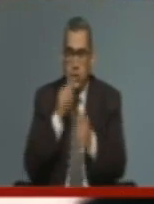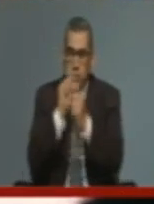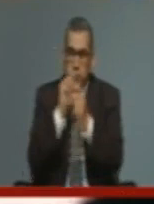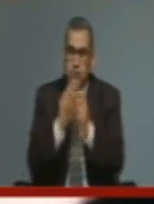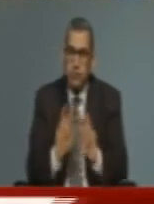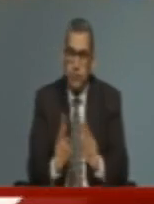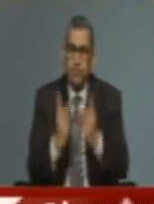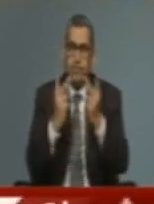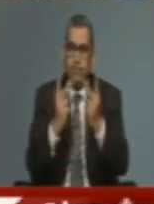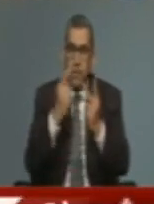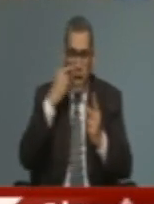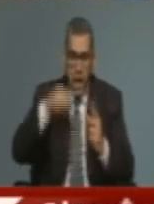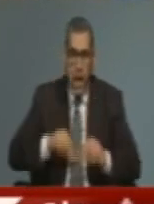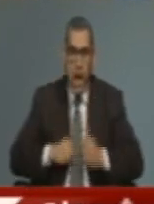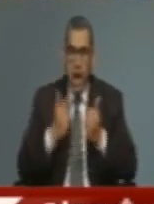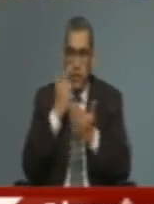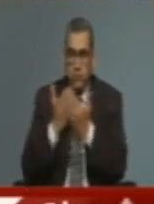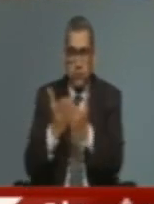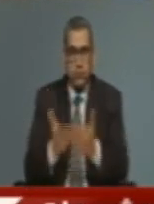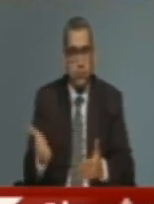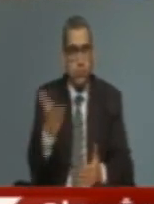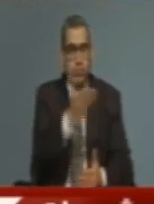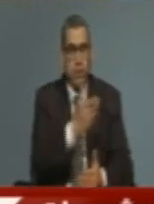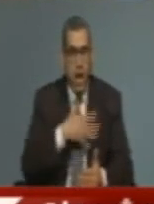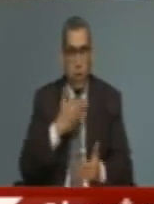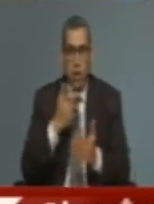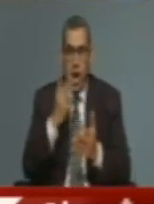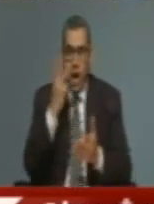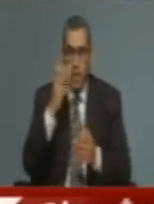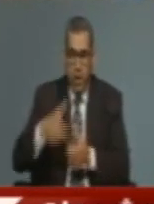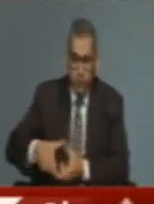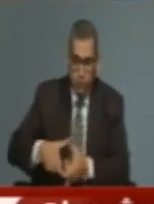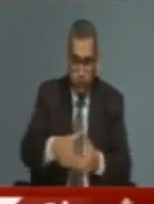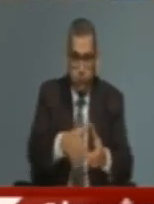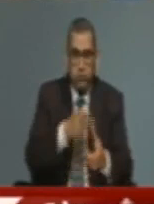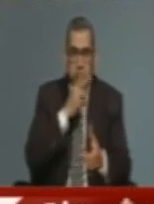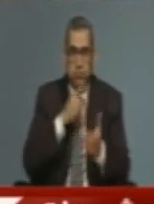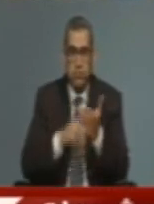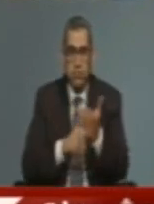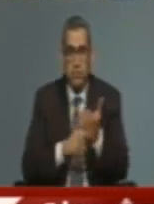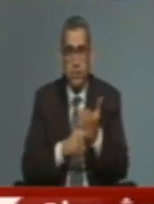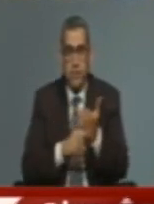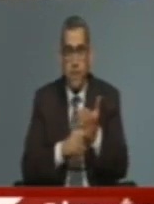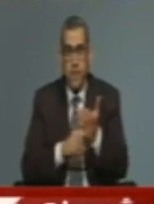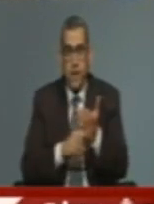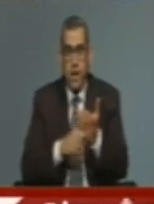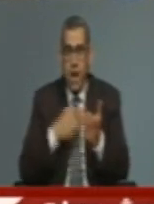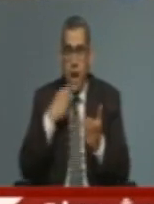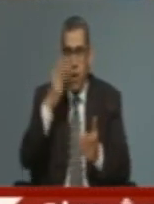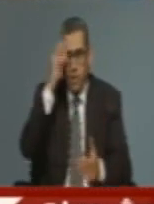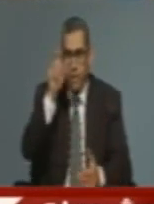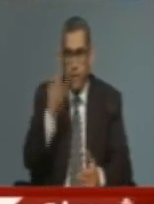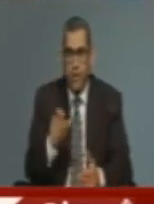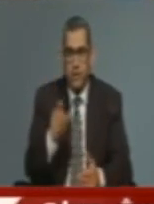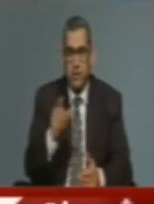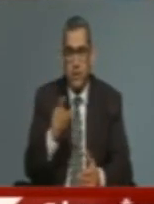من حياته، عايز تعمل لهم صرف صحي كويس. عارف يعني ايه انسان يقعد يعني يبقى البيت